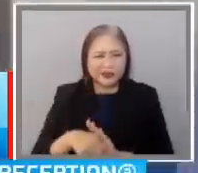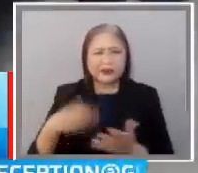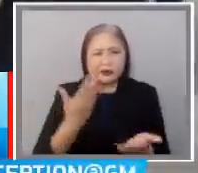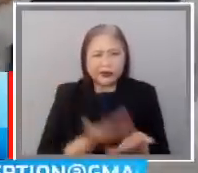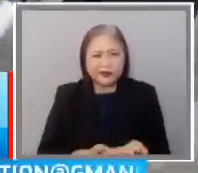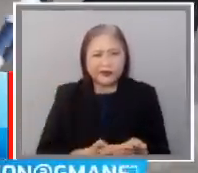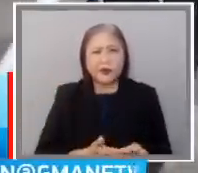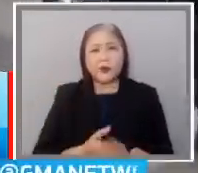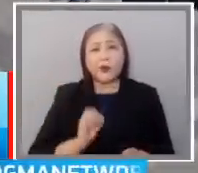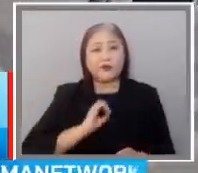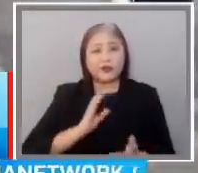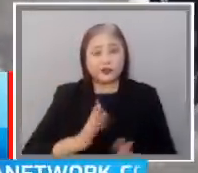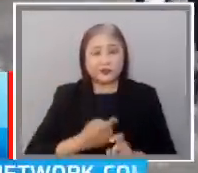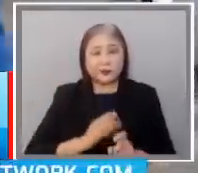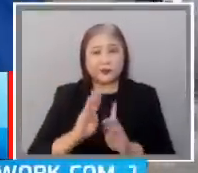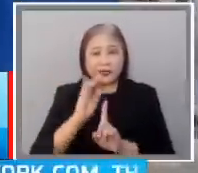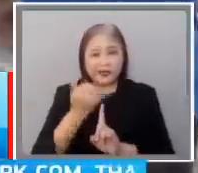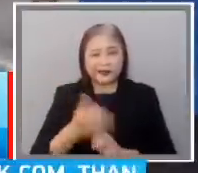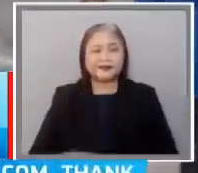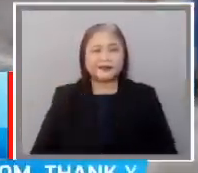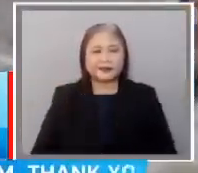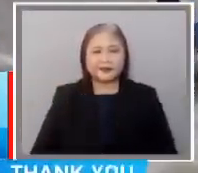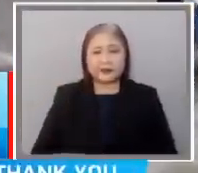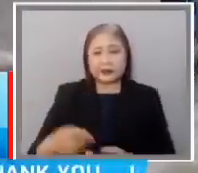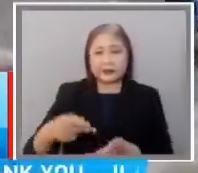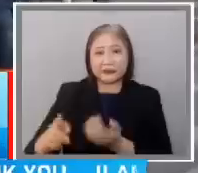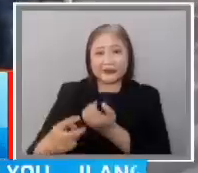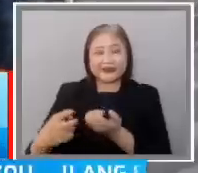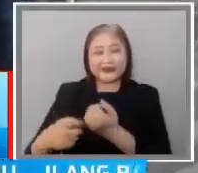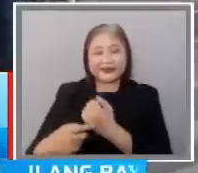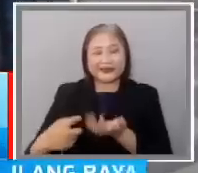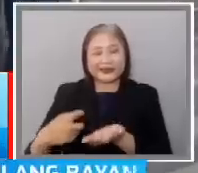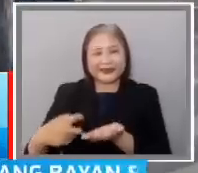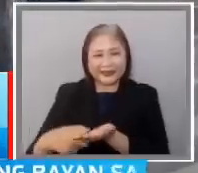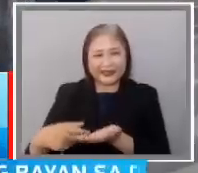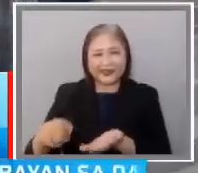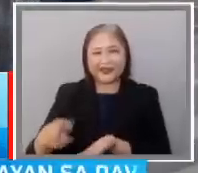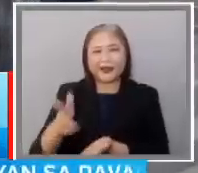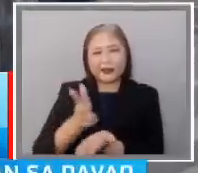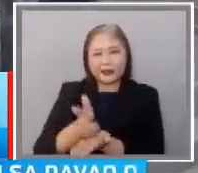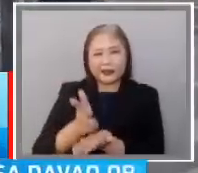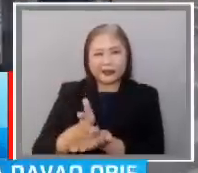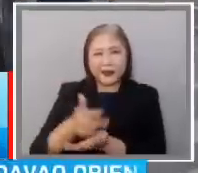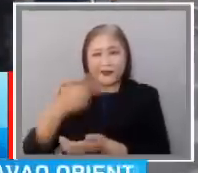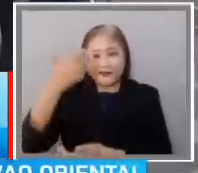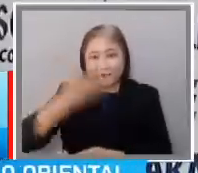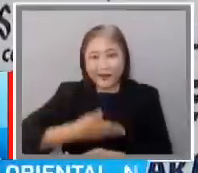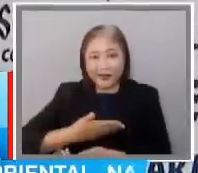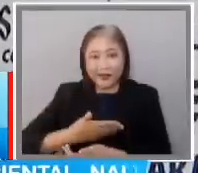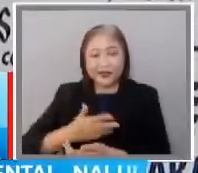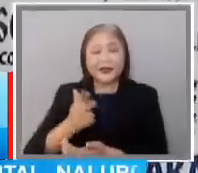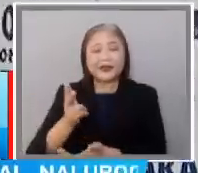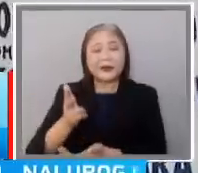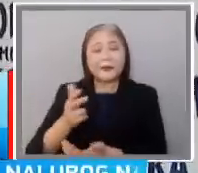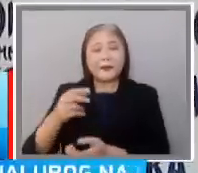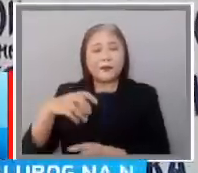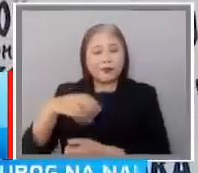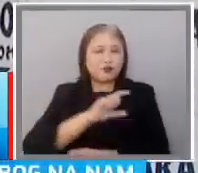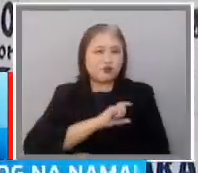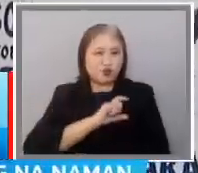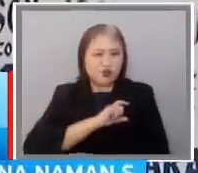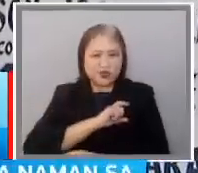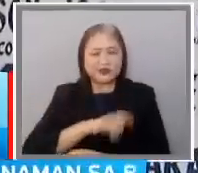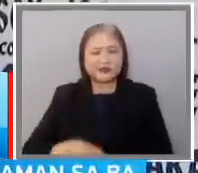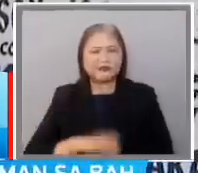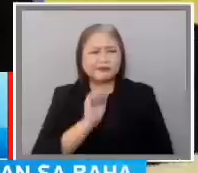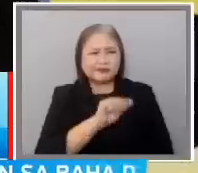barangay. Tinikita naman ang big bike na ito na nakaparada sa bangketa sa tapat mismo ng presinto ng Dapitan Police. Kinatok ng MMDA ang